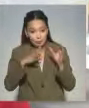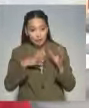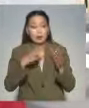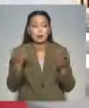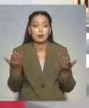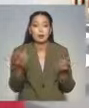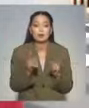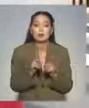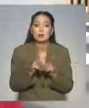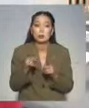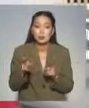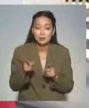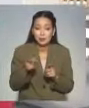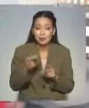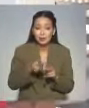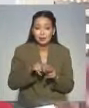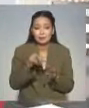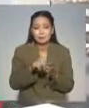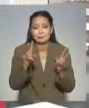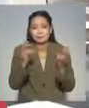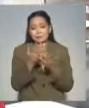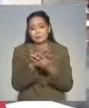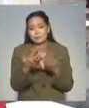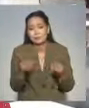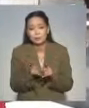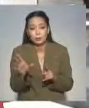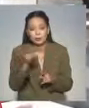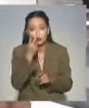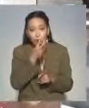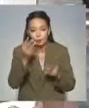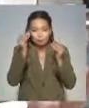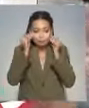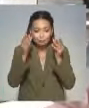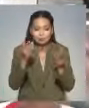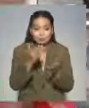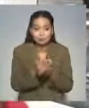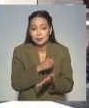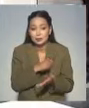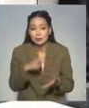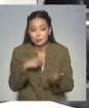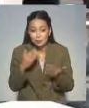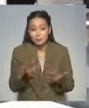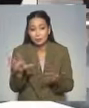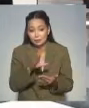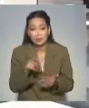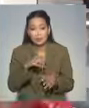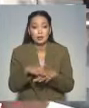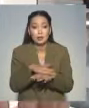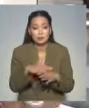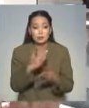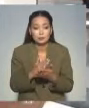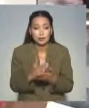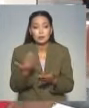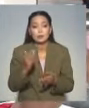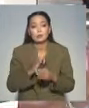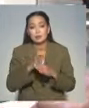дегенің, мынау суақина деген соның өзі көздерін алмай қарап тұрады. Біздің өзіміз қанша алып бізде бар біраз нәрсе сақнаға киіп